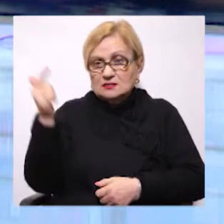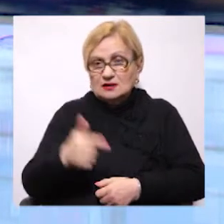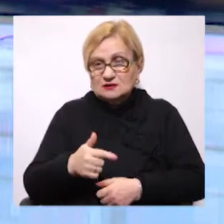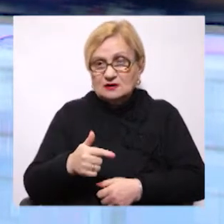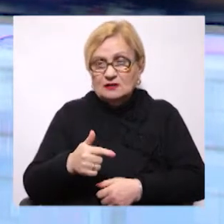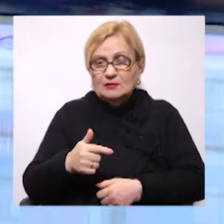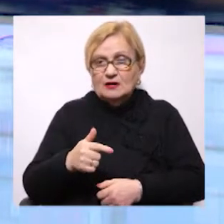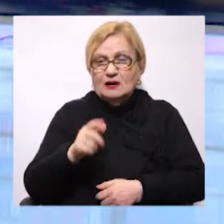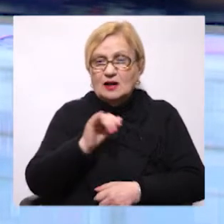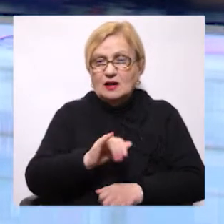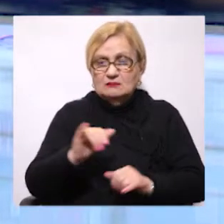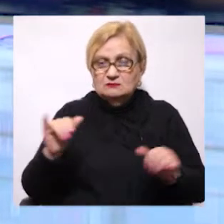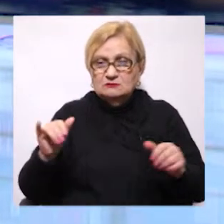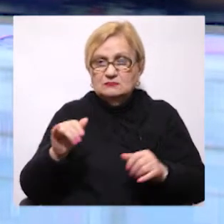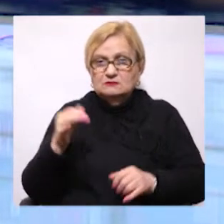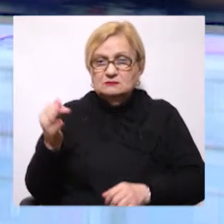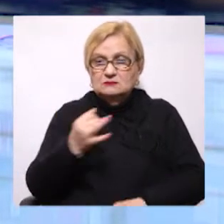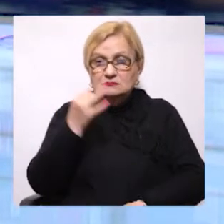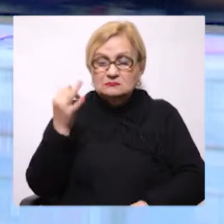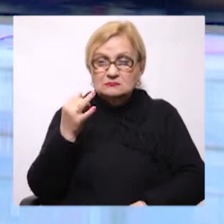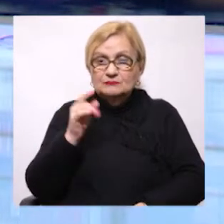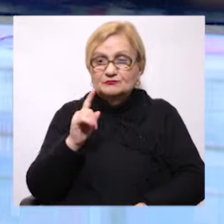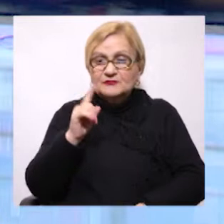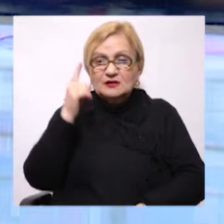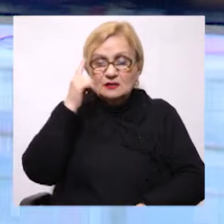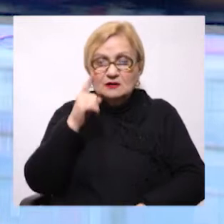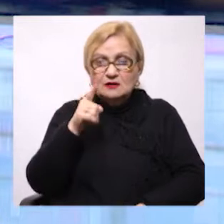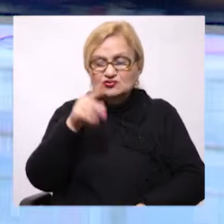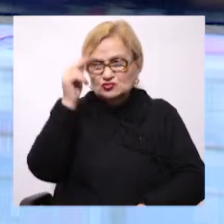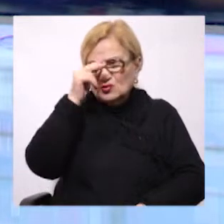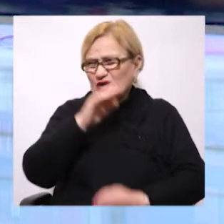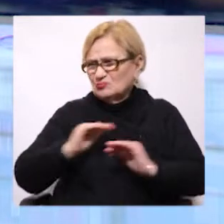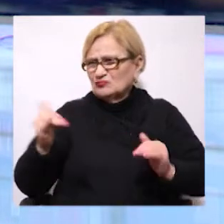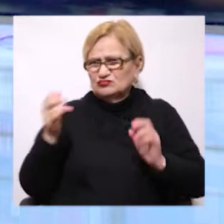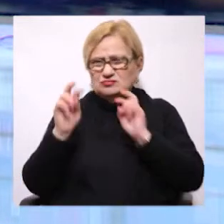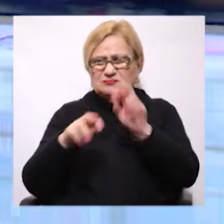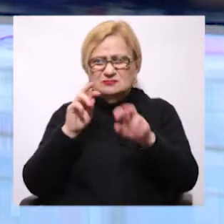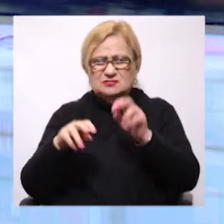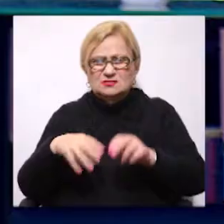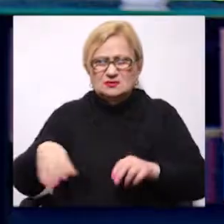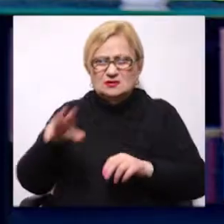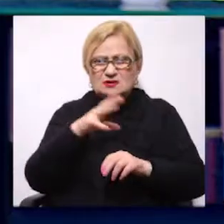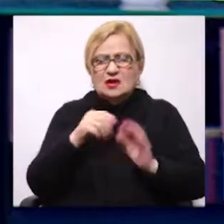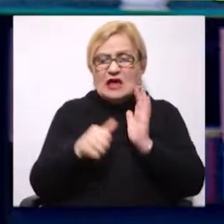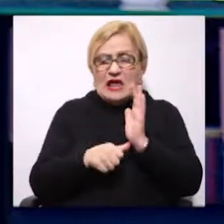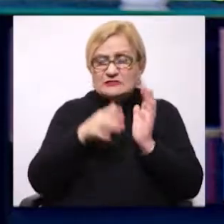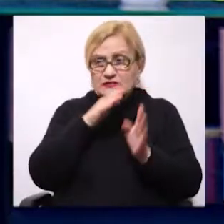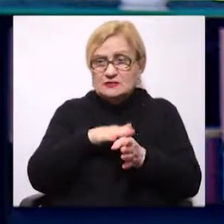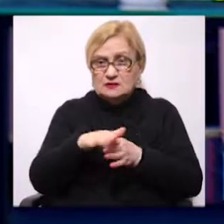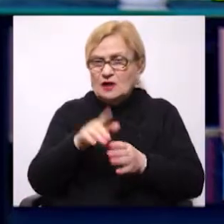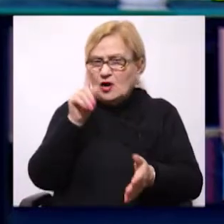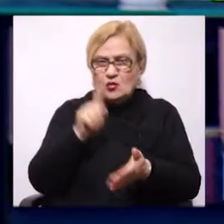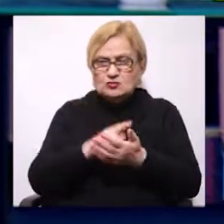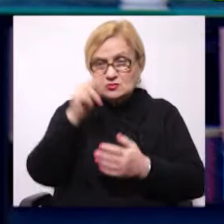დაკავშირებით საინტერესო და დამაფიქრებელი რა არის? აი შენ დადიხარ სკოლაში. დღეს საქართველოში 6 წლის როდესაც გახდება ბავშვი, გაუცილებლად